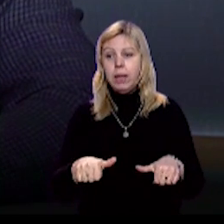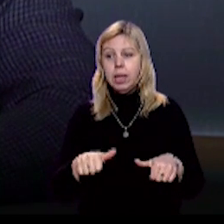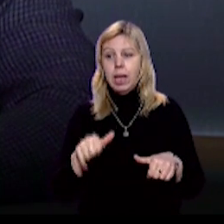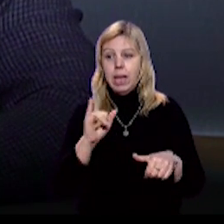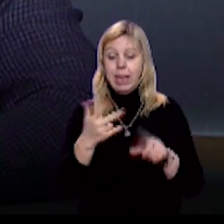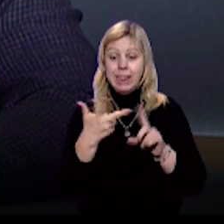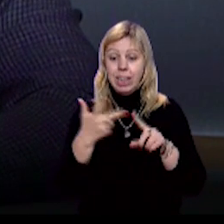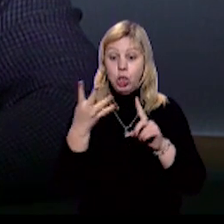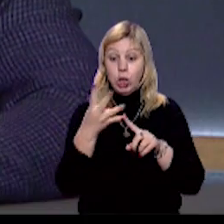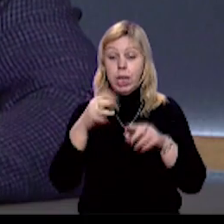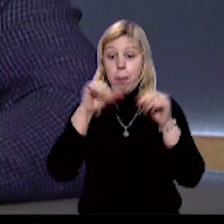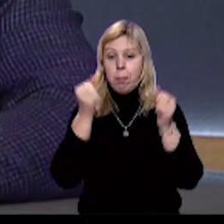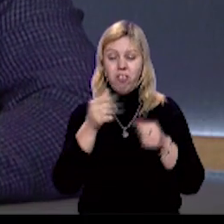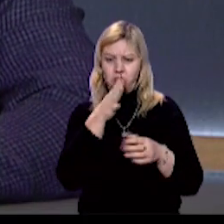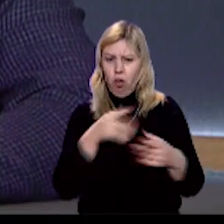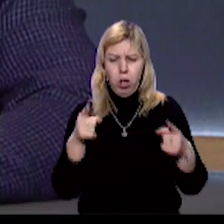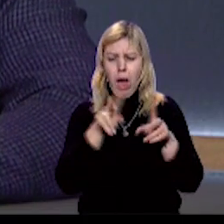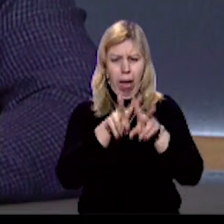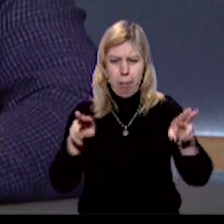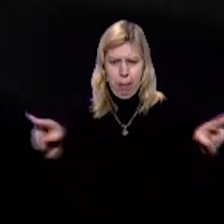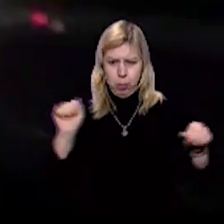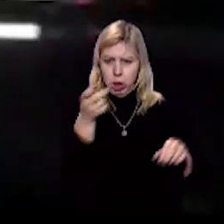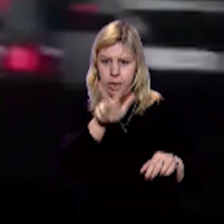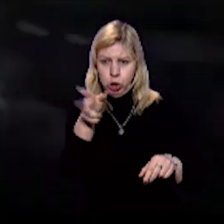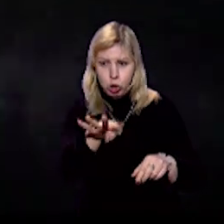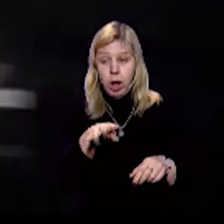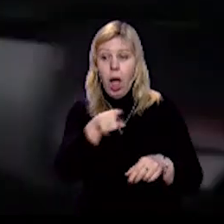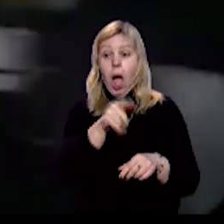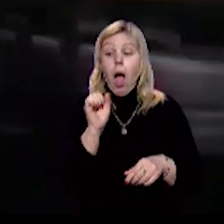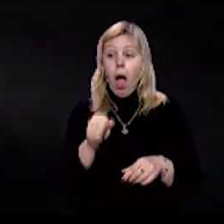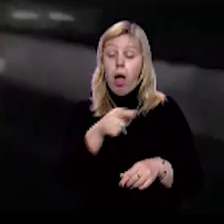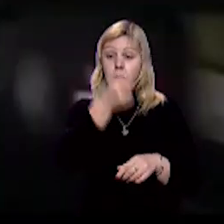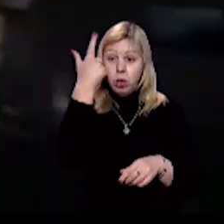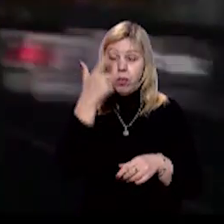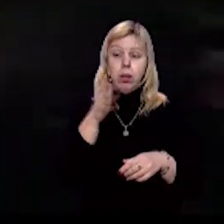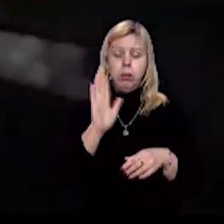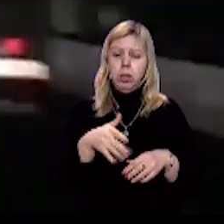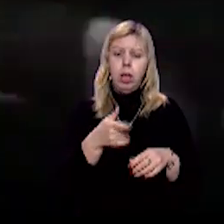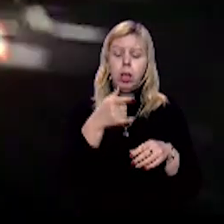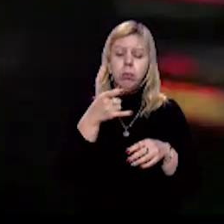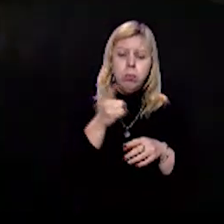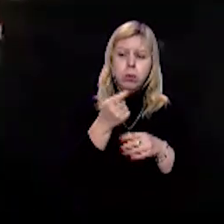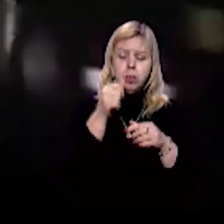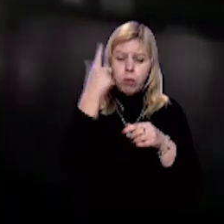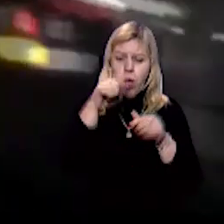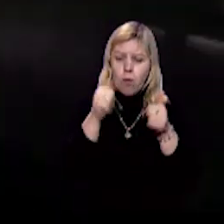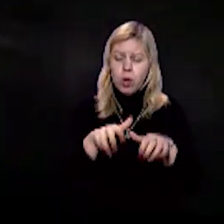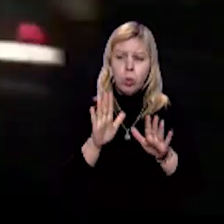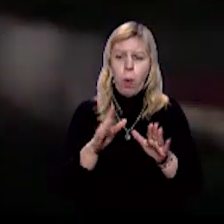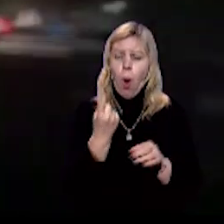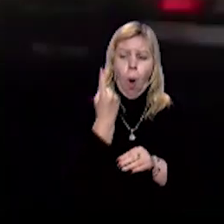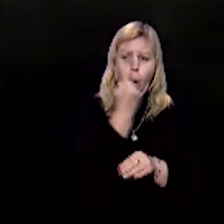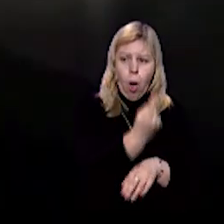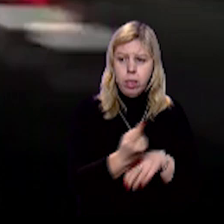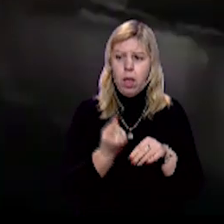і 3-4 автомобілі одночасно, то в Словаччині воно як в лійку сходиться, і словаки оформляють лише по